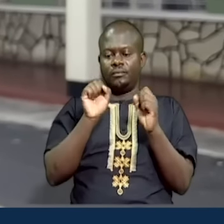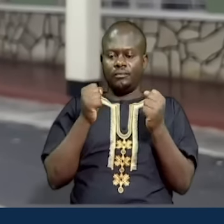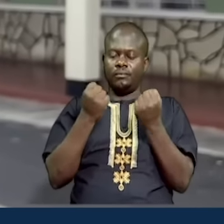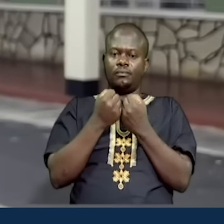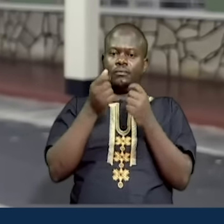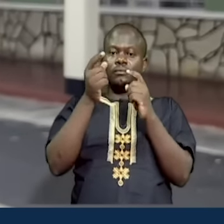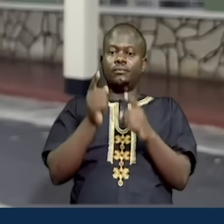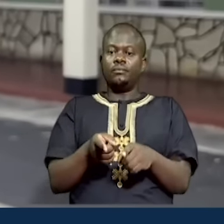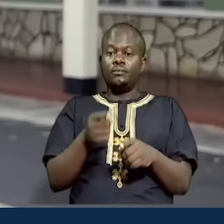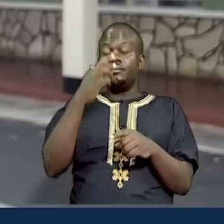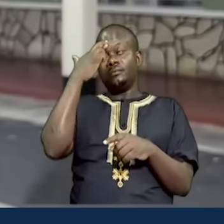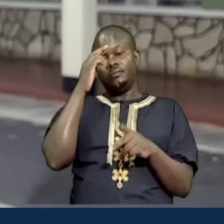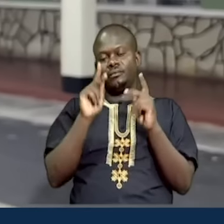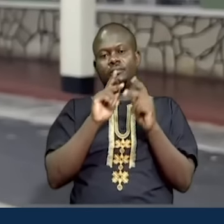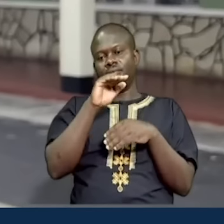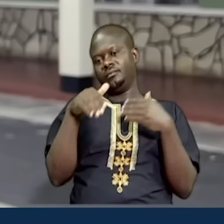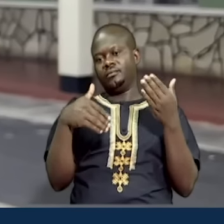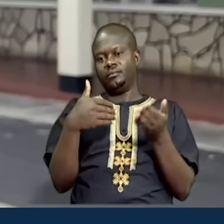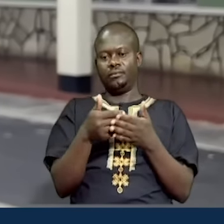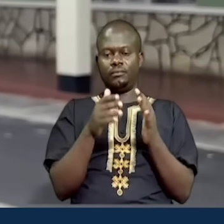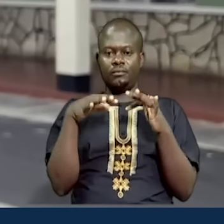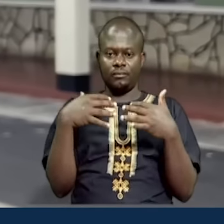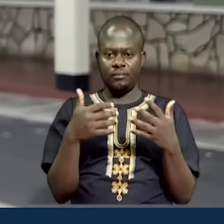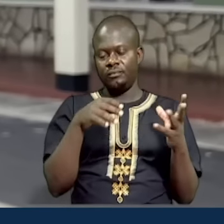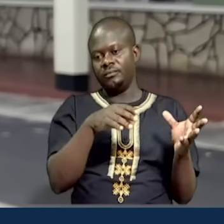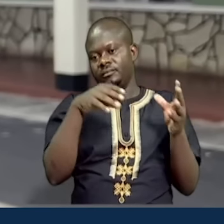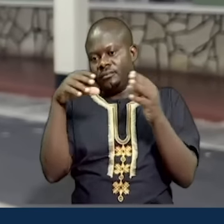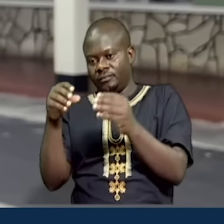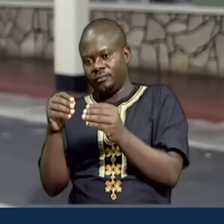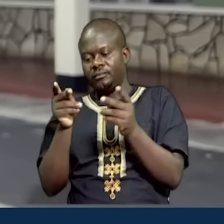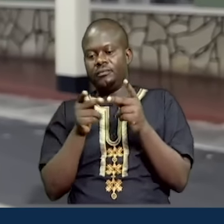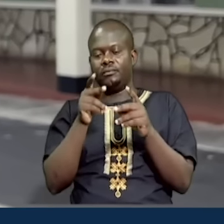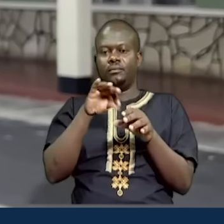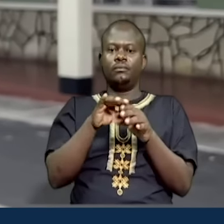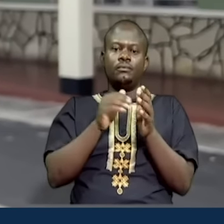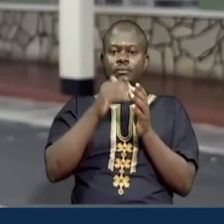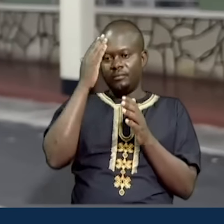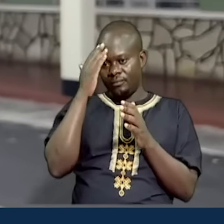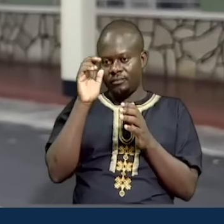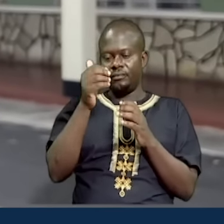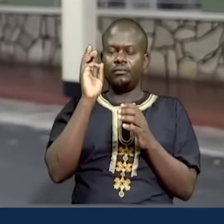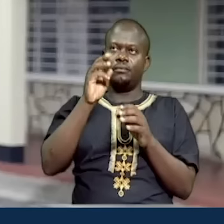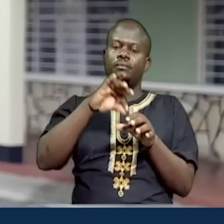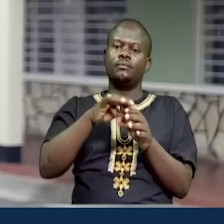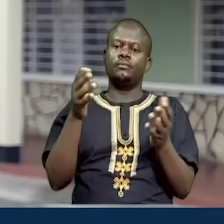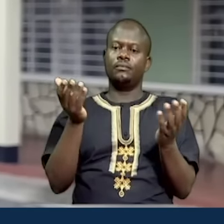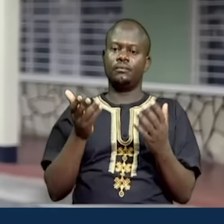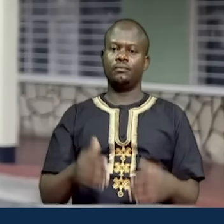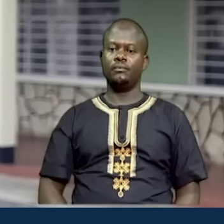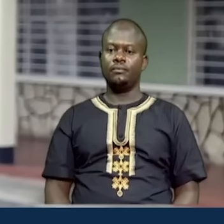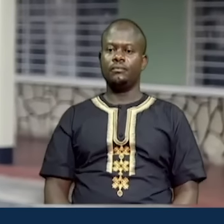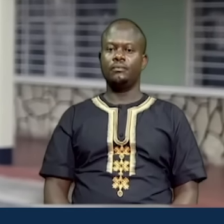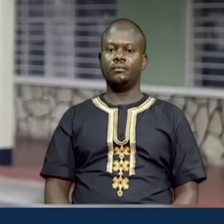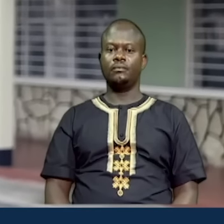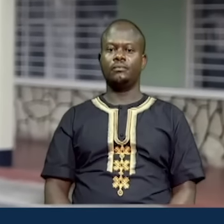bwaje bwo kwibutsa abaturage ukuba warimutse ukimura site y'itora no kumenya ese nzatorera kuyihe site y'itora. Uruhare